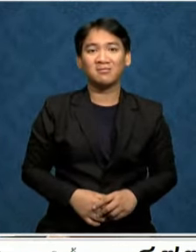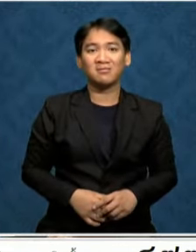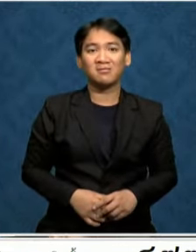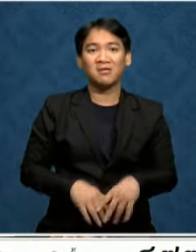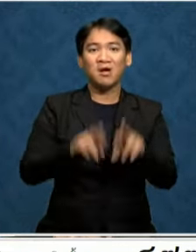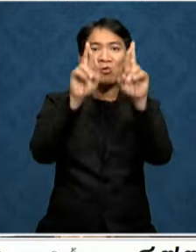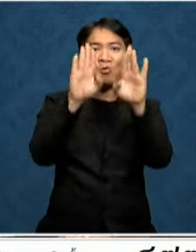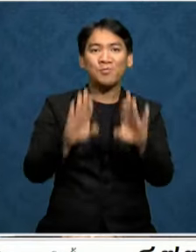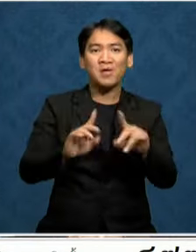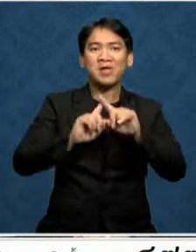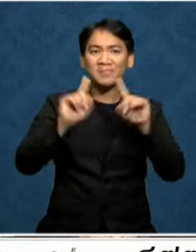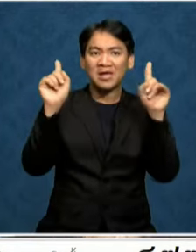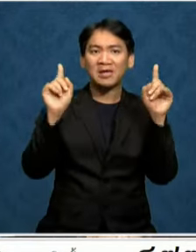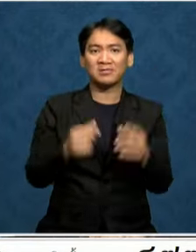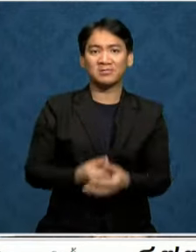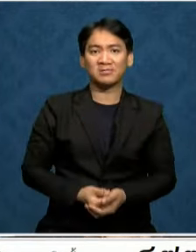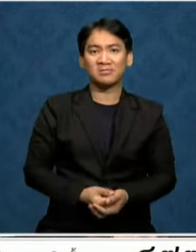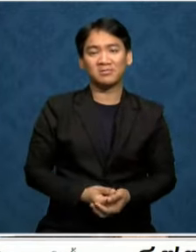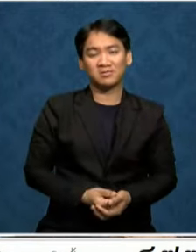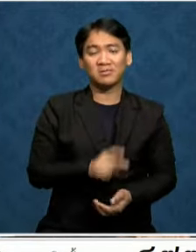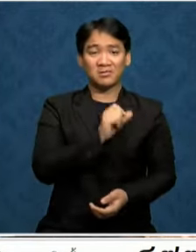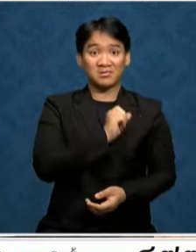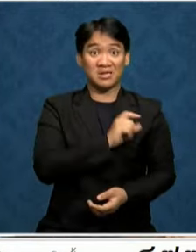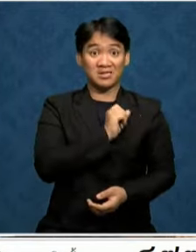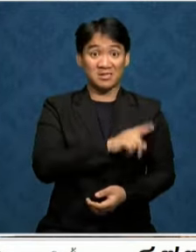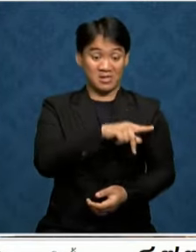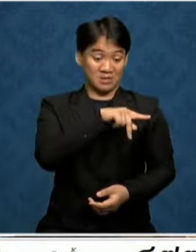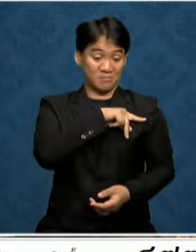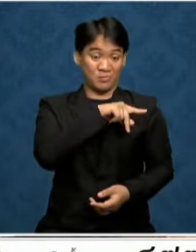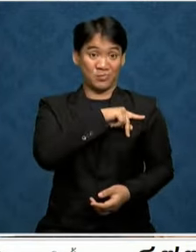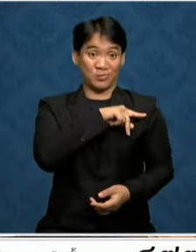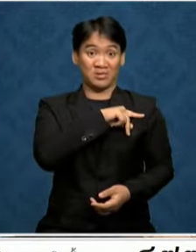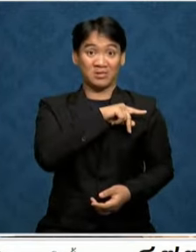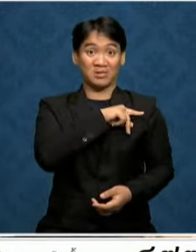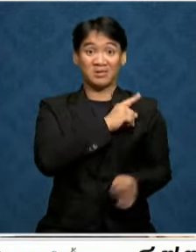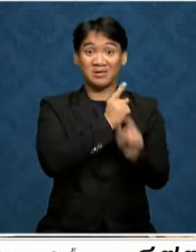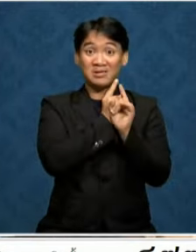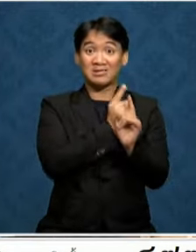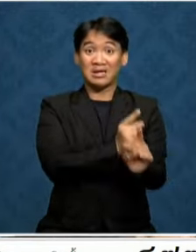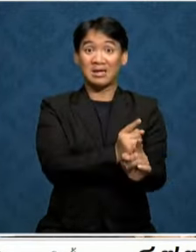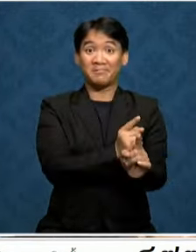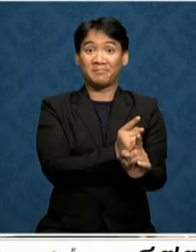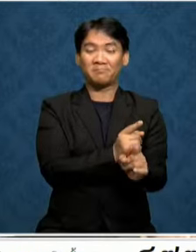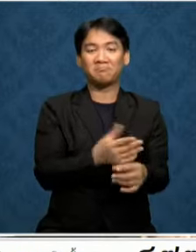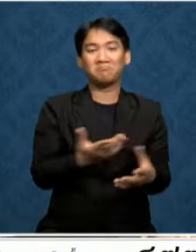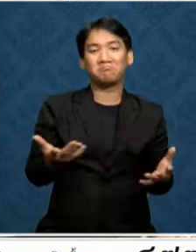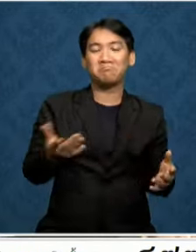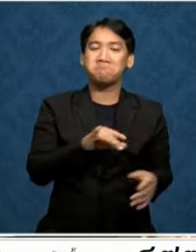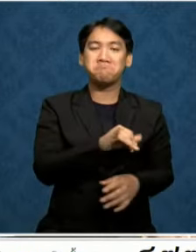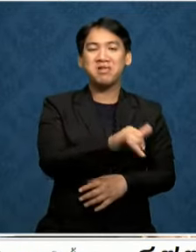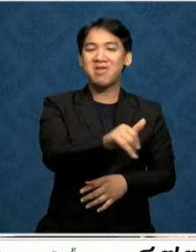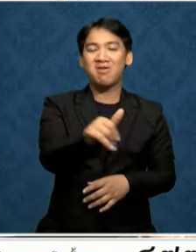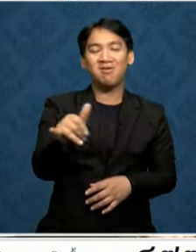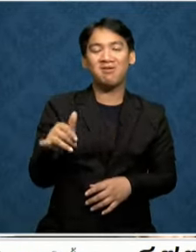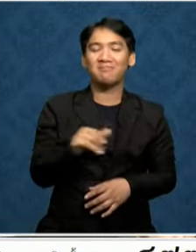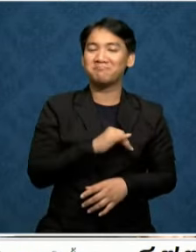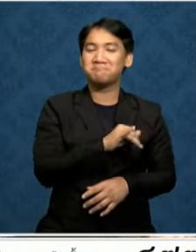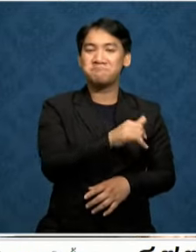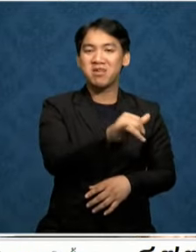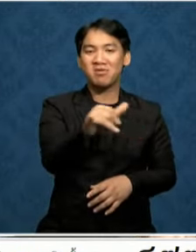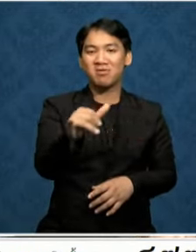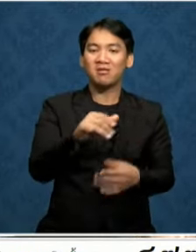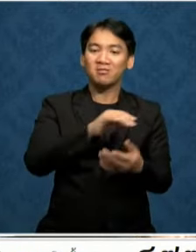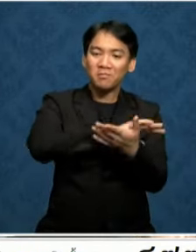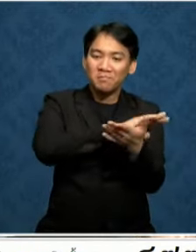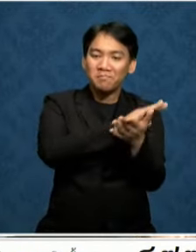ฒนธรรมอย่างจริงจังเนี่ยตามหลักศาสนาพุทธนะครับก็ทุกอย่างมันเป็นอนิจจังไงครับมันไม่มีอะไรที่อยู่ดั้งเดิมตายตัว